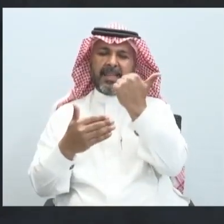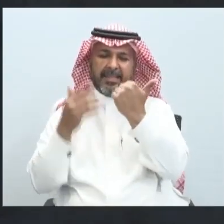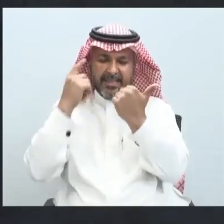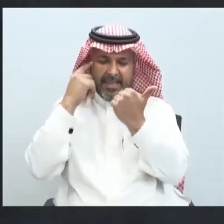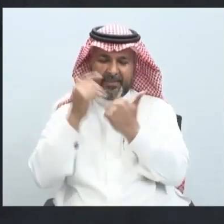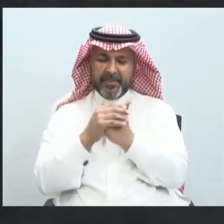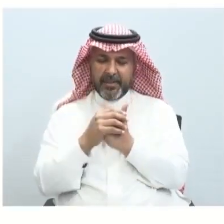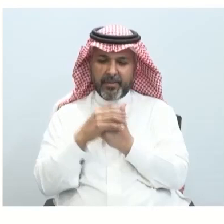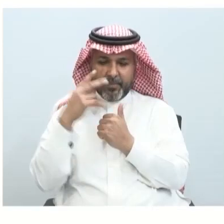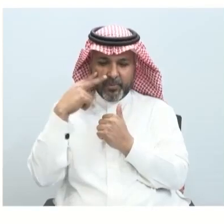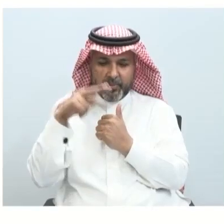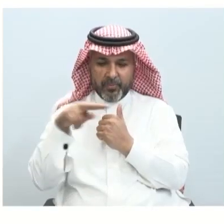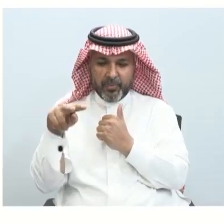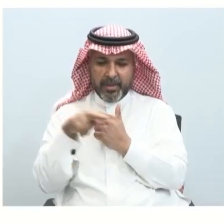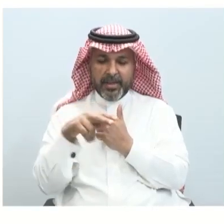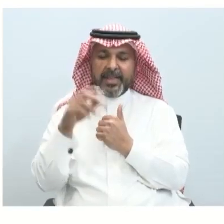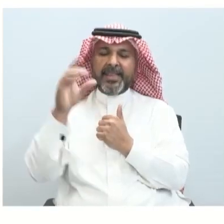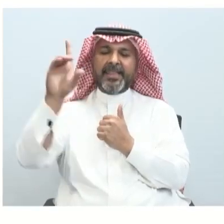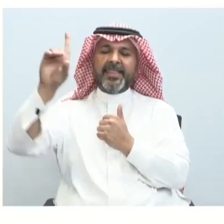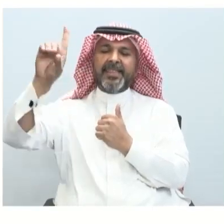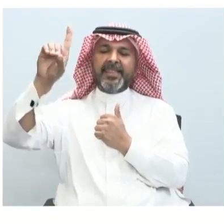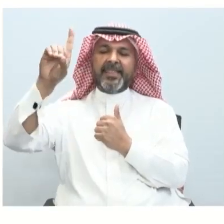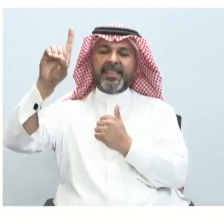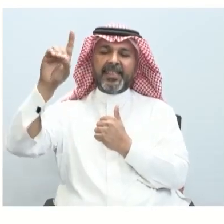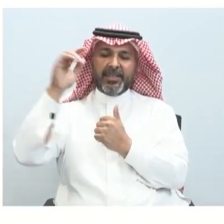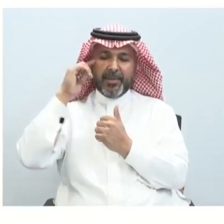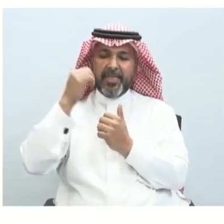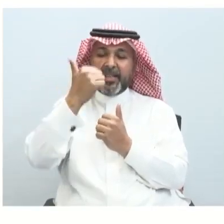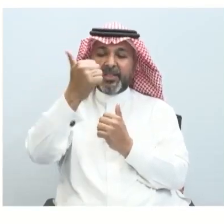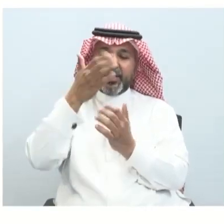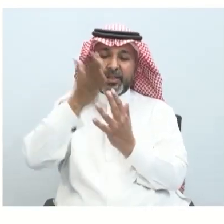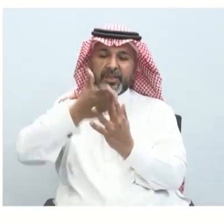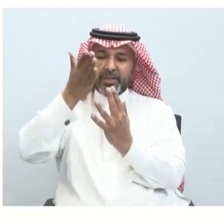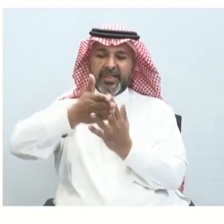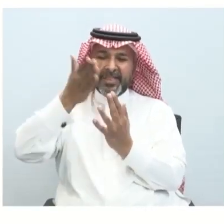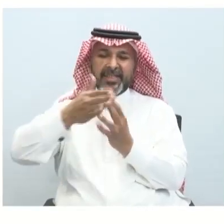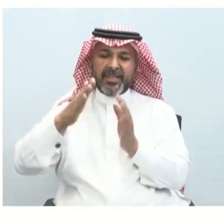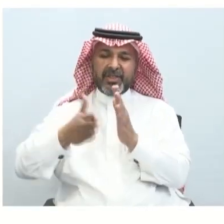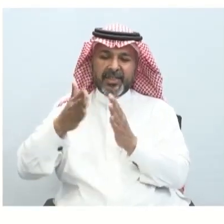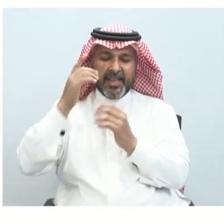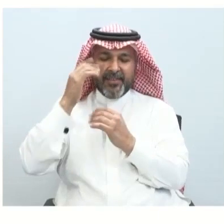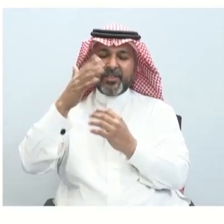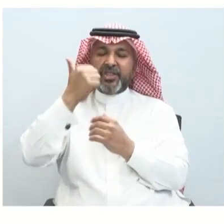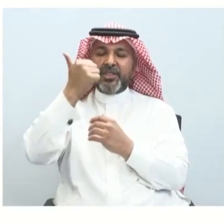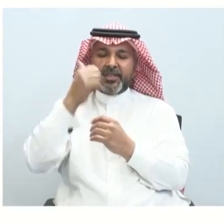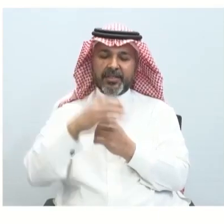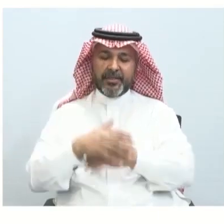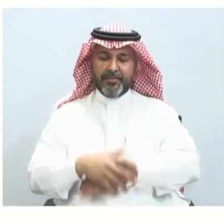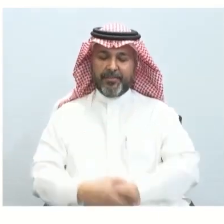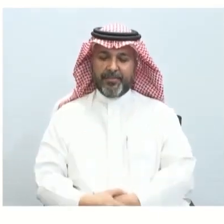السادس ومثل ما يظهر معنا هنا بعد سته انقسامات ستصل هذه الخلايا او عدد الخلايا الى 64